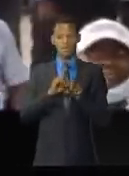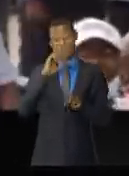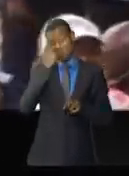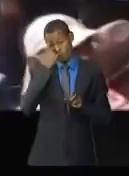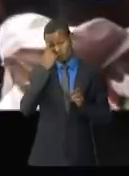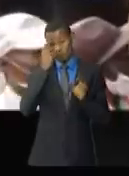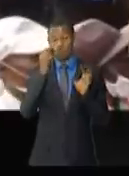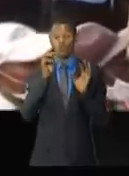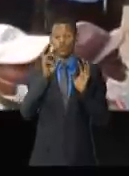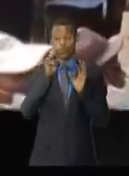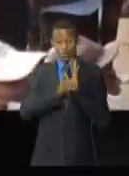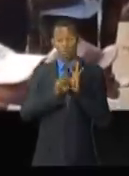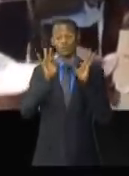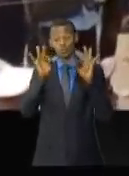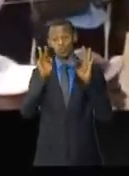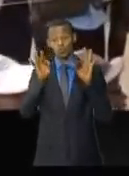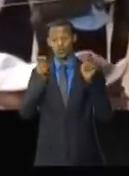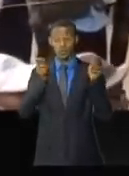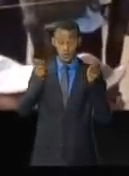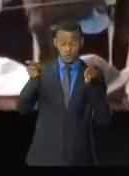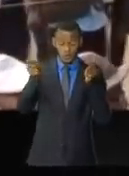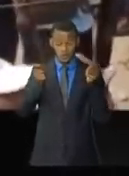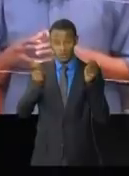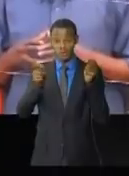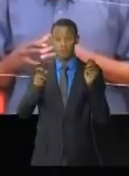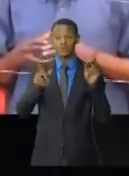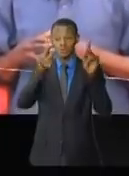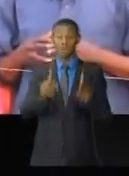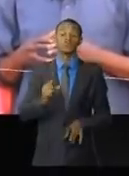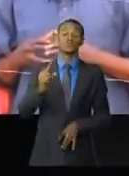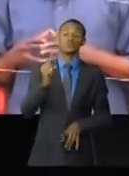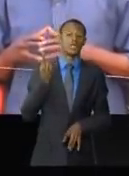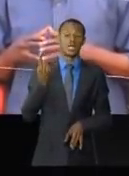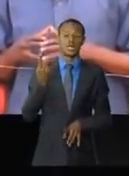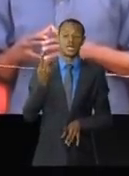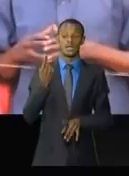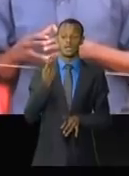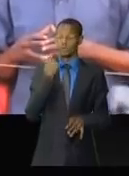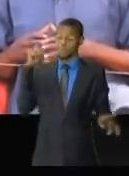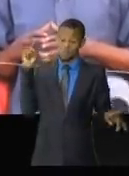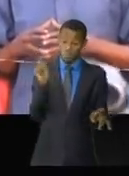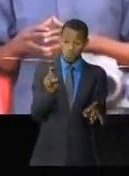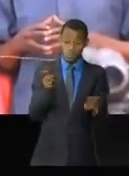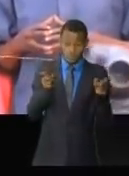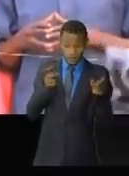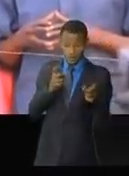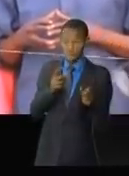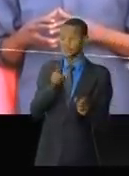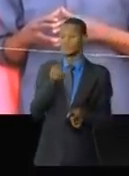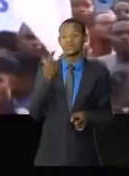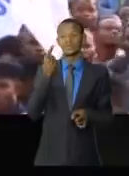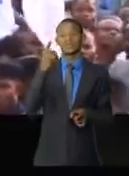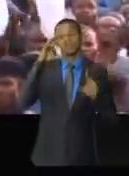Kiongozi mmoja ni baba wa taifa yeye mwenyewe na atatia premier ministre mwenyewe